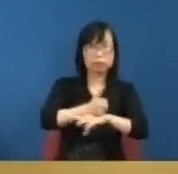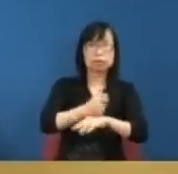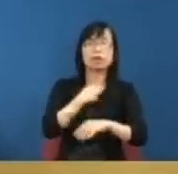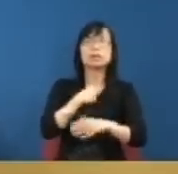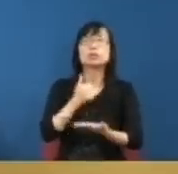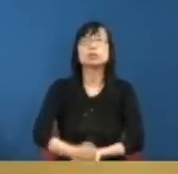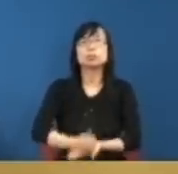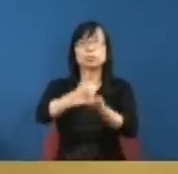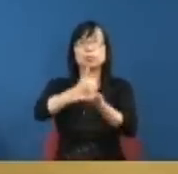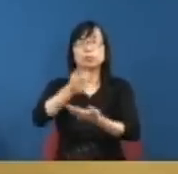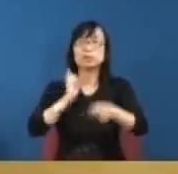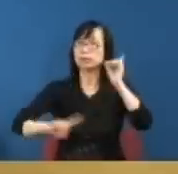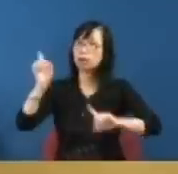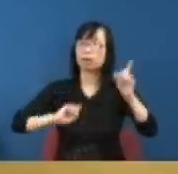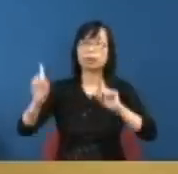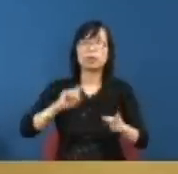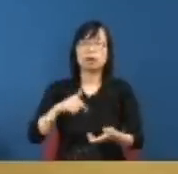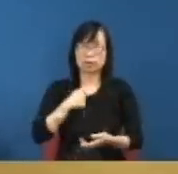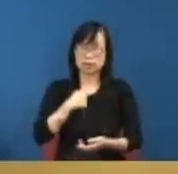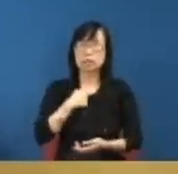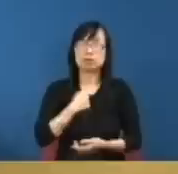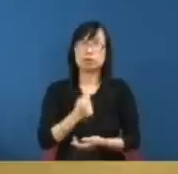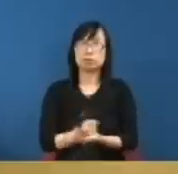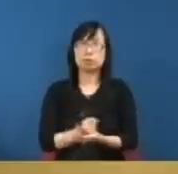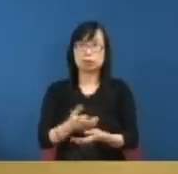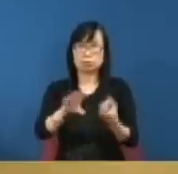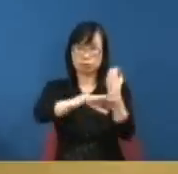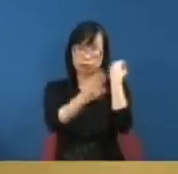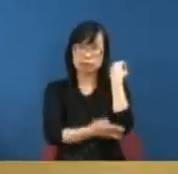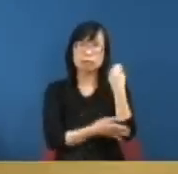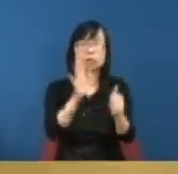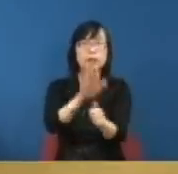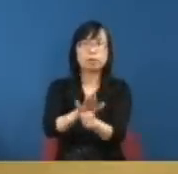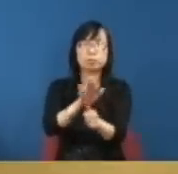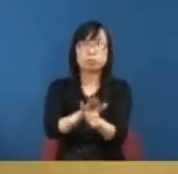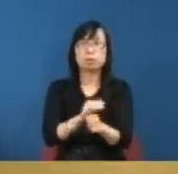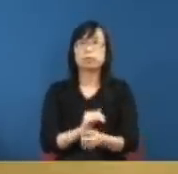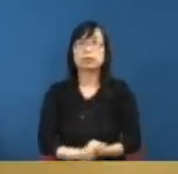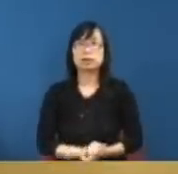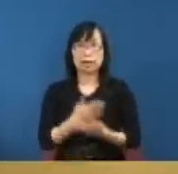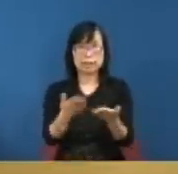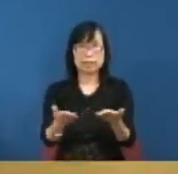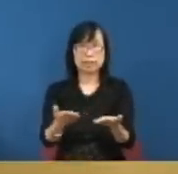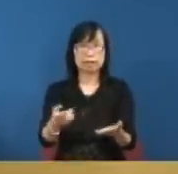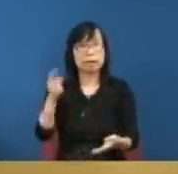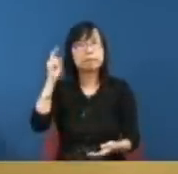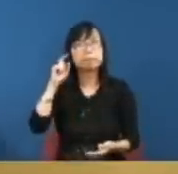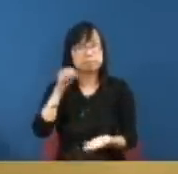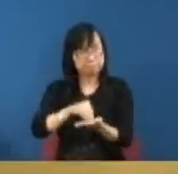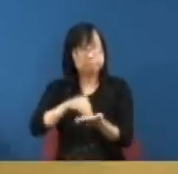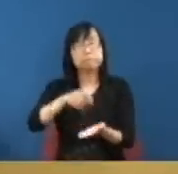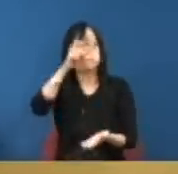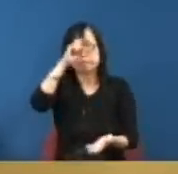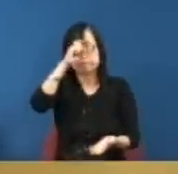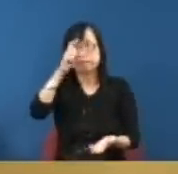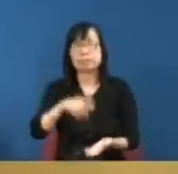尊重自由，我們要這樣做的時候，最後用法治的方法來保障。所以這個是大家要必須緊記